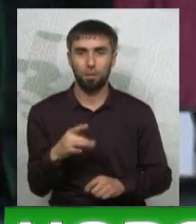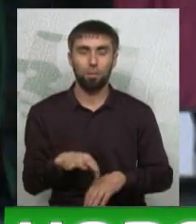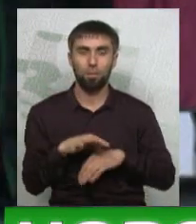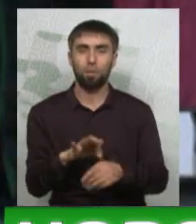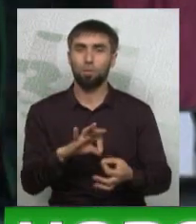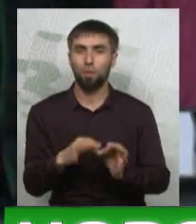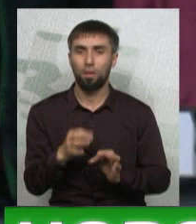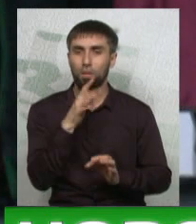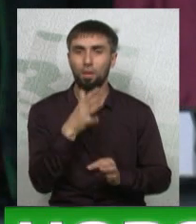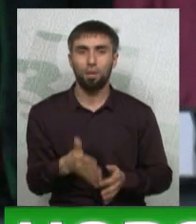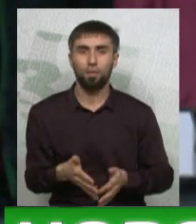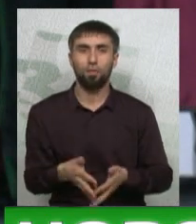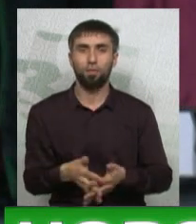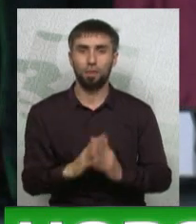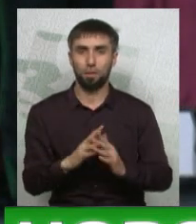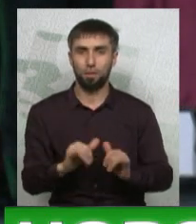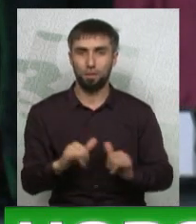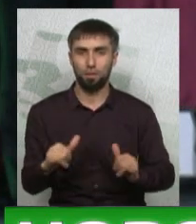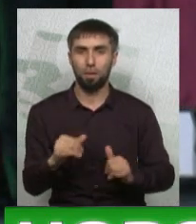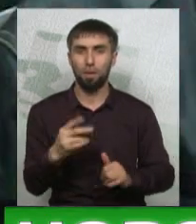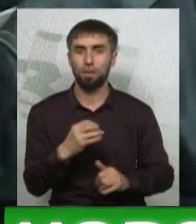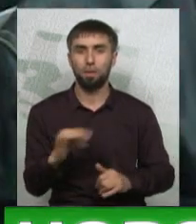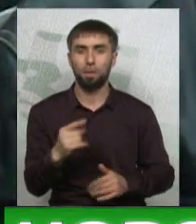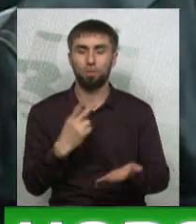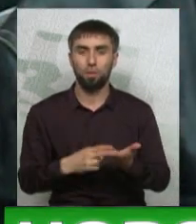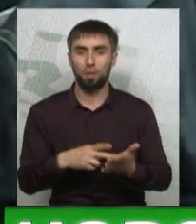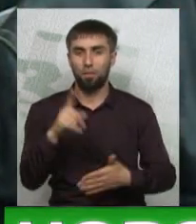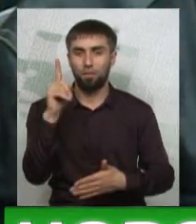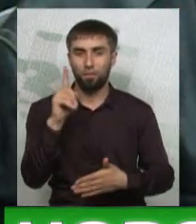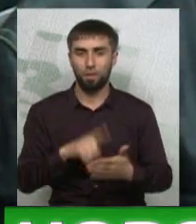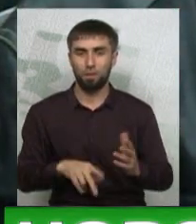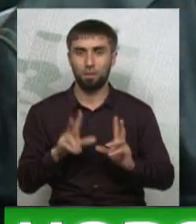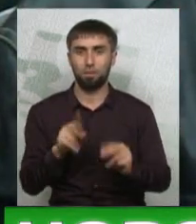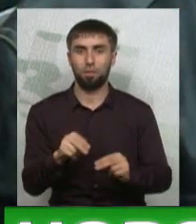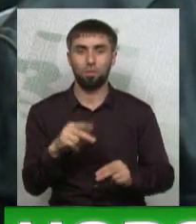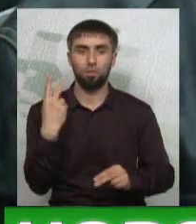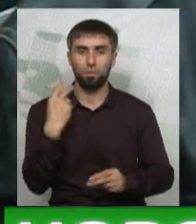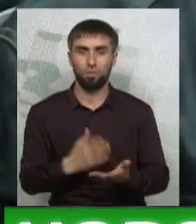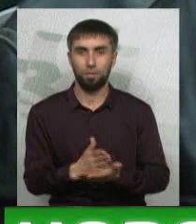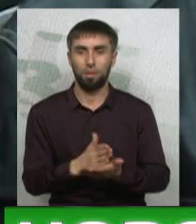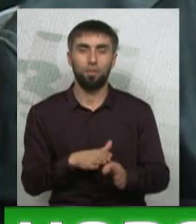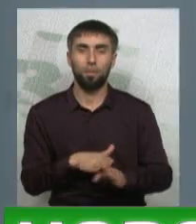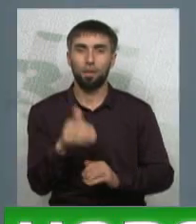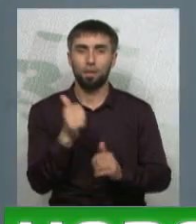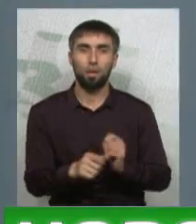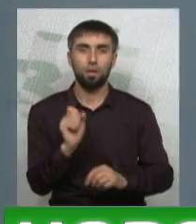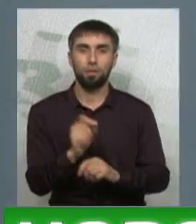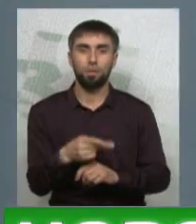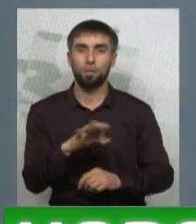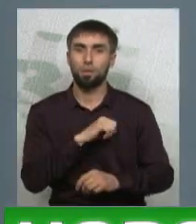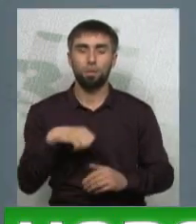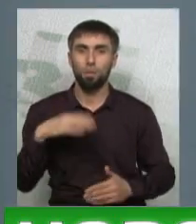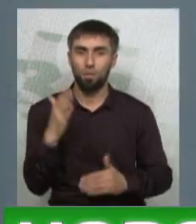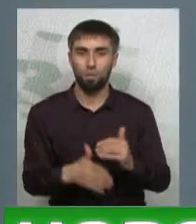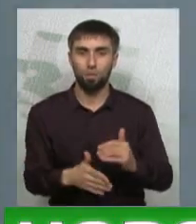прошли сложный путь становления и развития, не раз доказав верность присяге и служебному долгу. Выполняя каждую задачу до самого